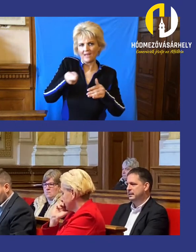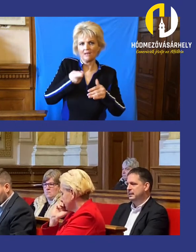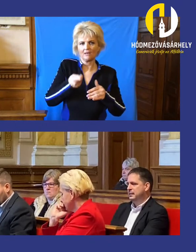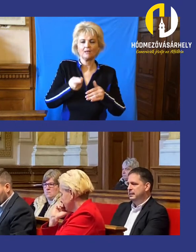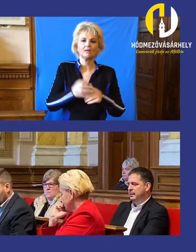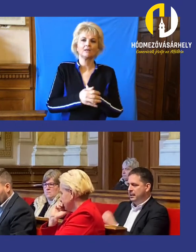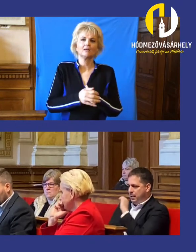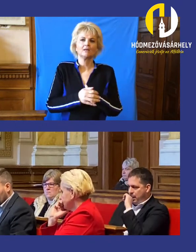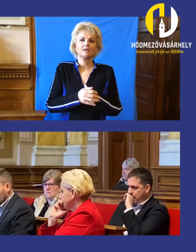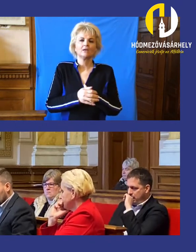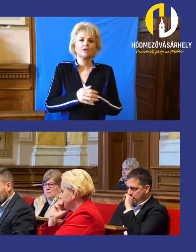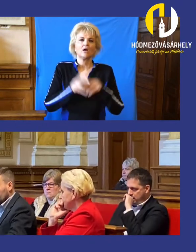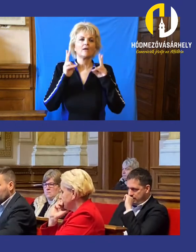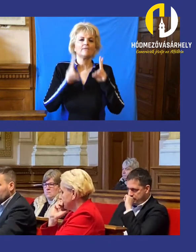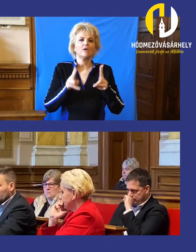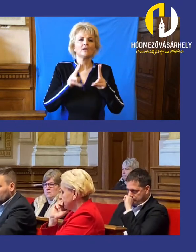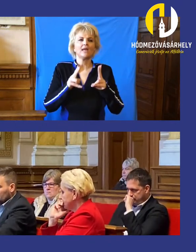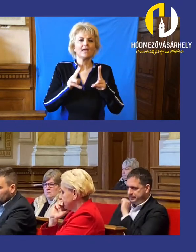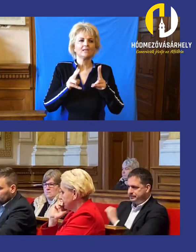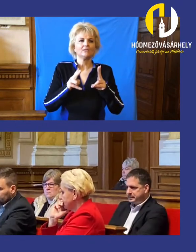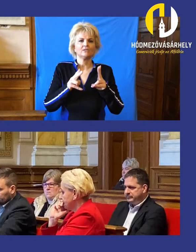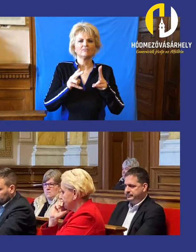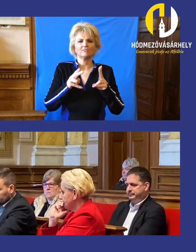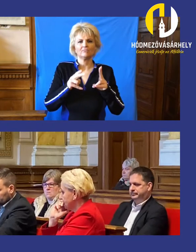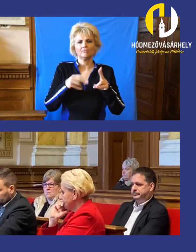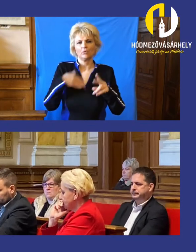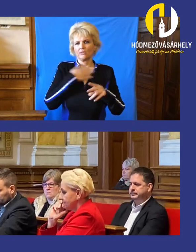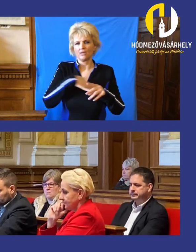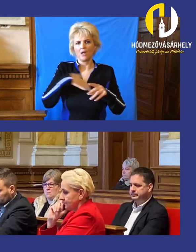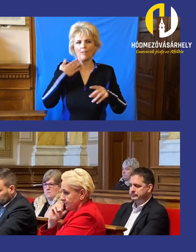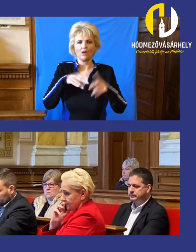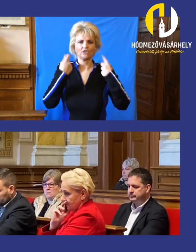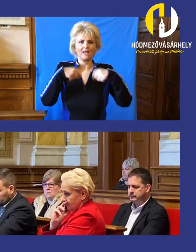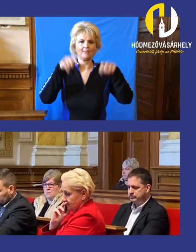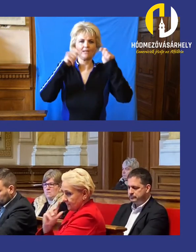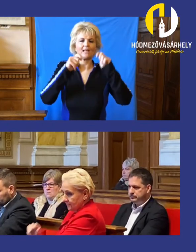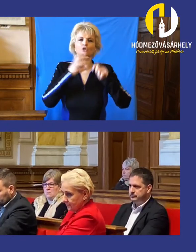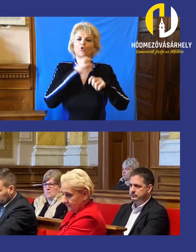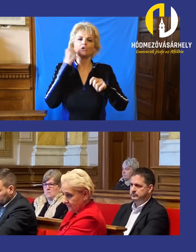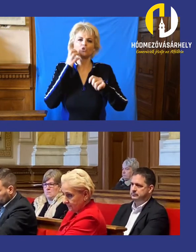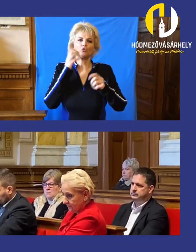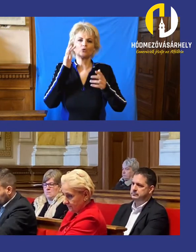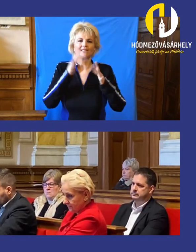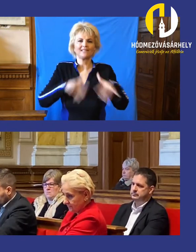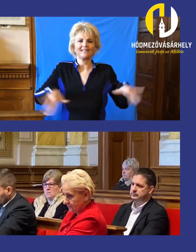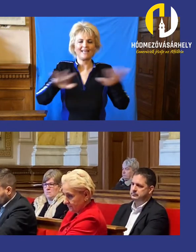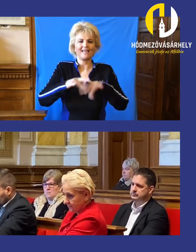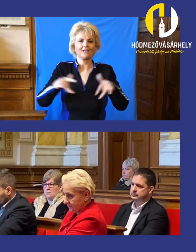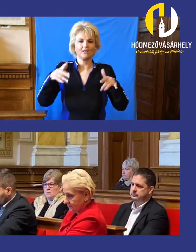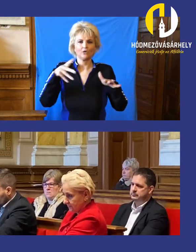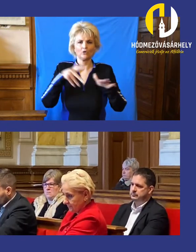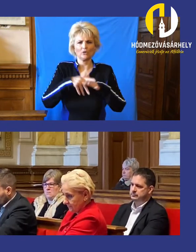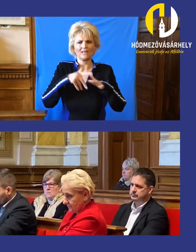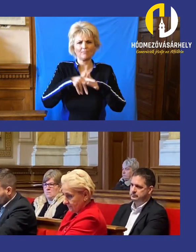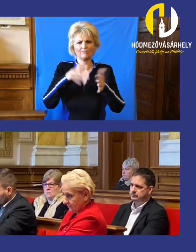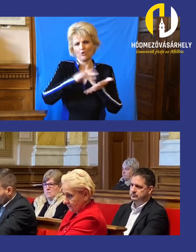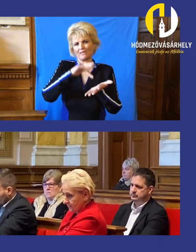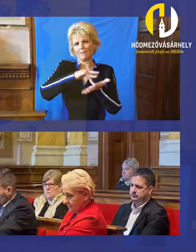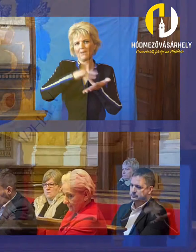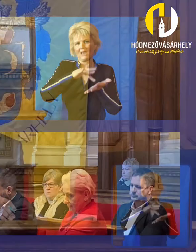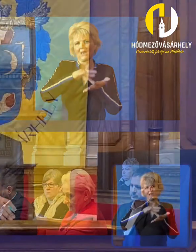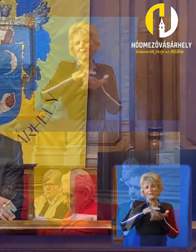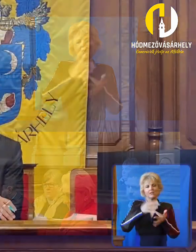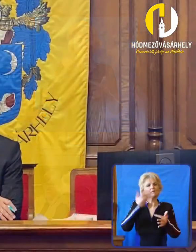gusztustalan, oda nem illő épület a Kossuth tér közepén évtizedek óta. Valaha valóban közvécéként működött, most nem, ez